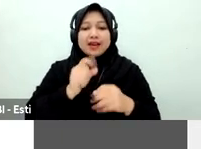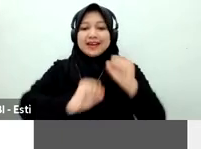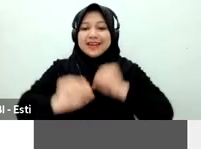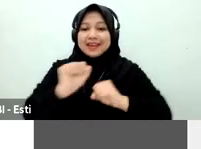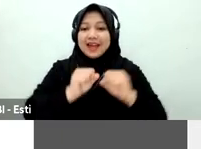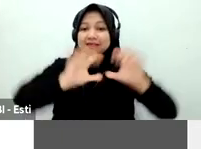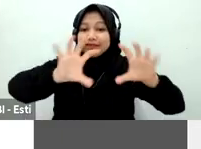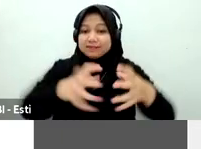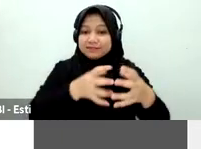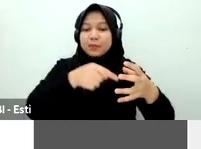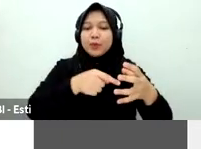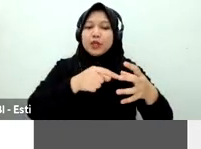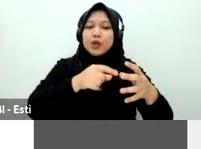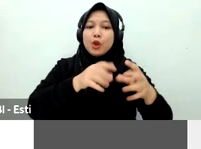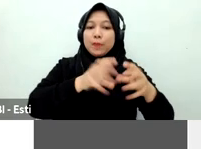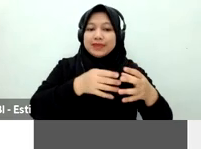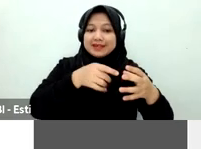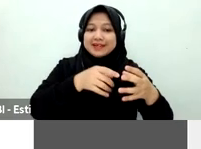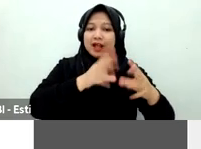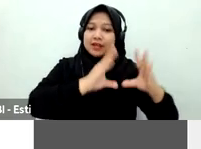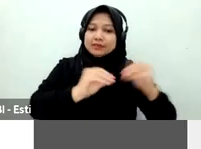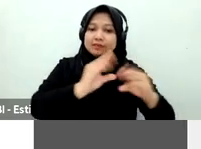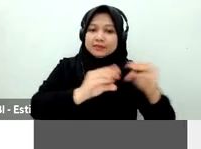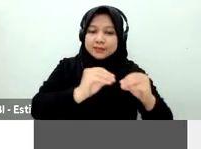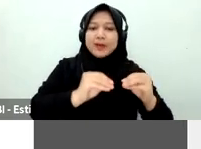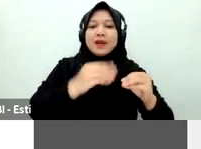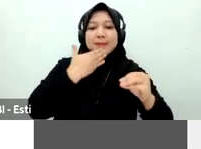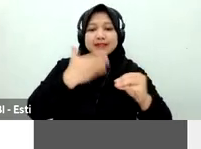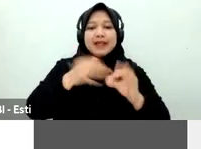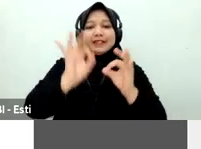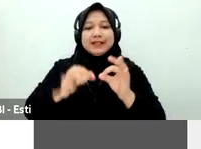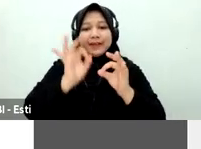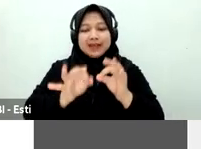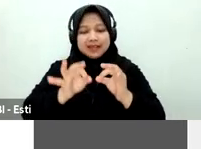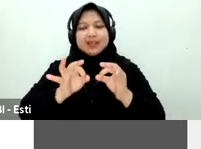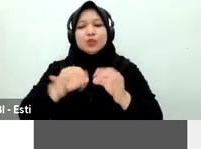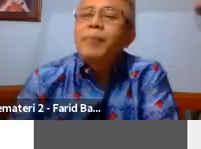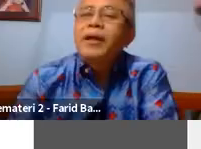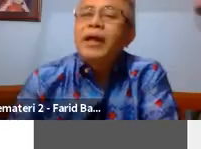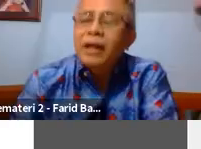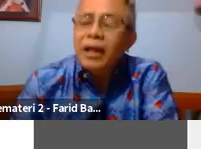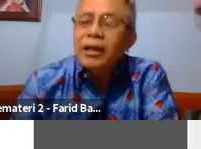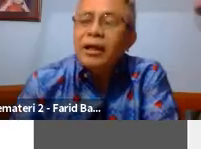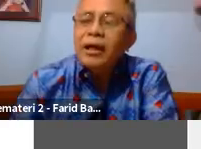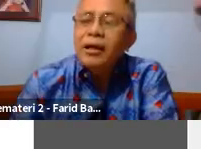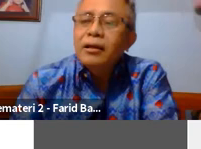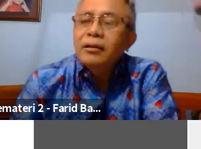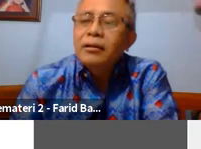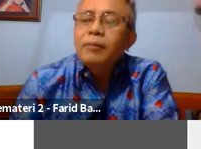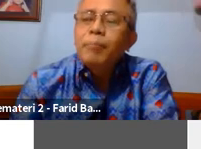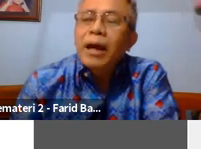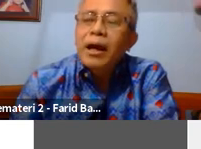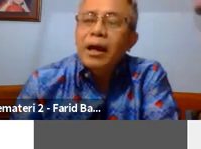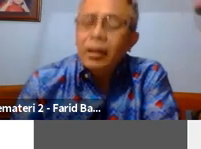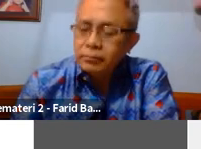selalu ada CP yang yang kami libatkan kenapa ya antara lain karena